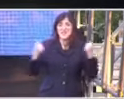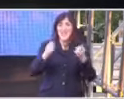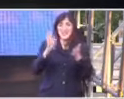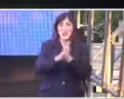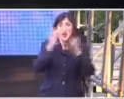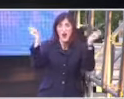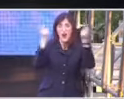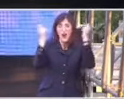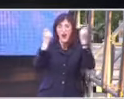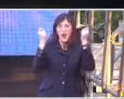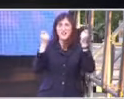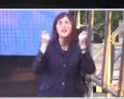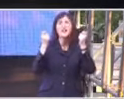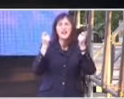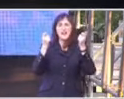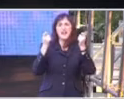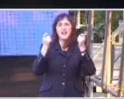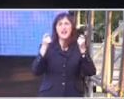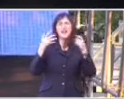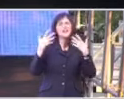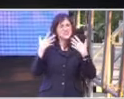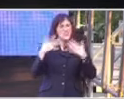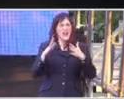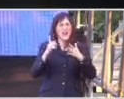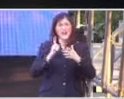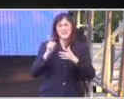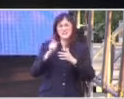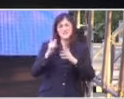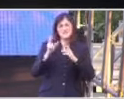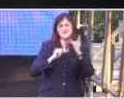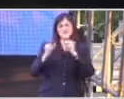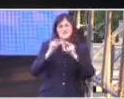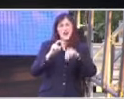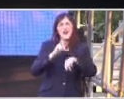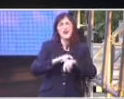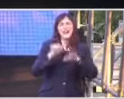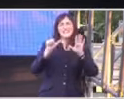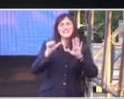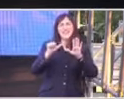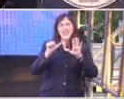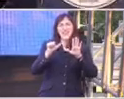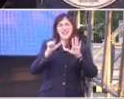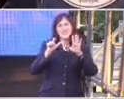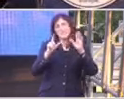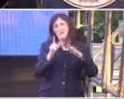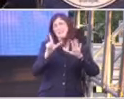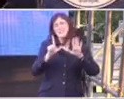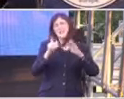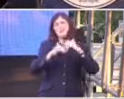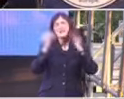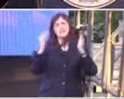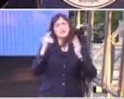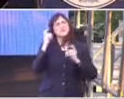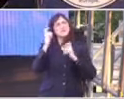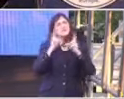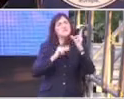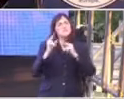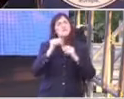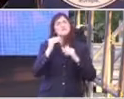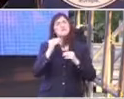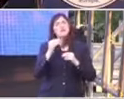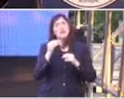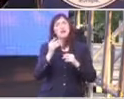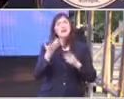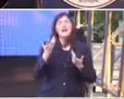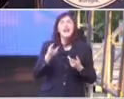filosofiche delle 6:55 di mattina Il tema era se il Gianicolo e la repubblica romana mia opinione